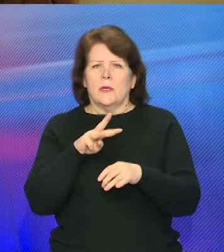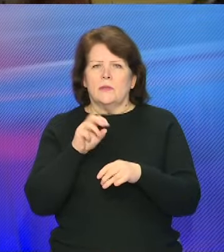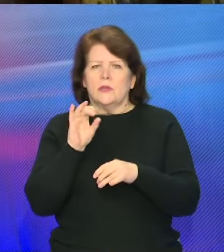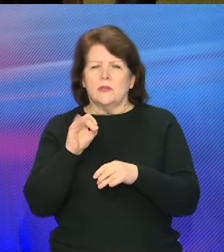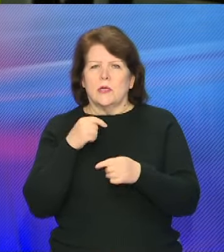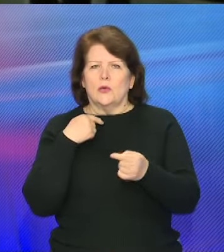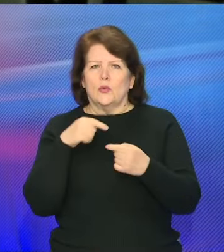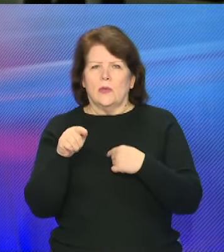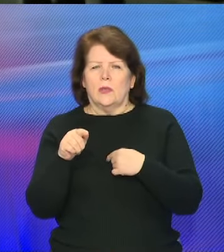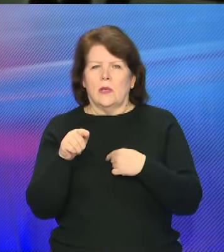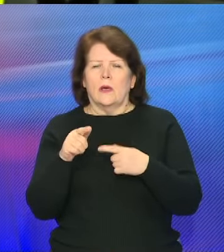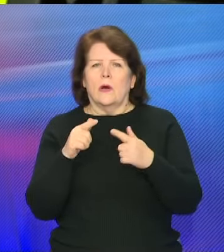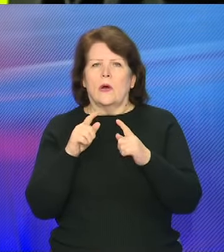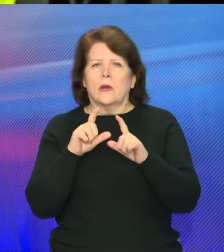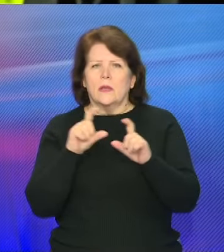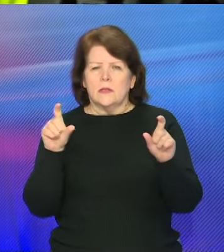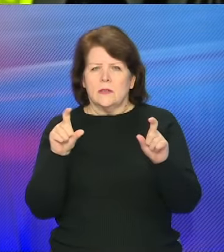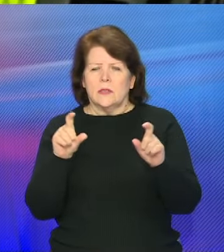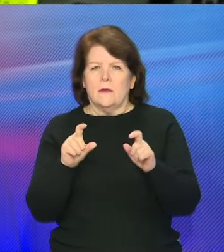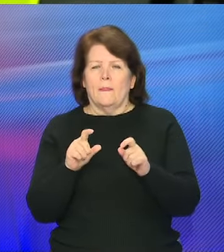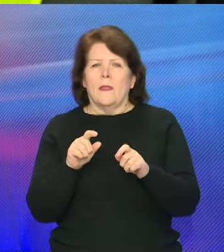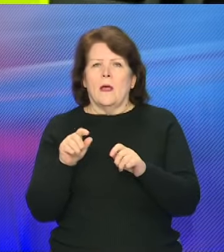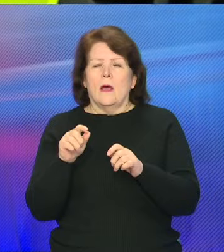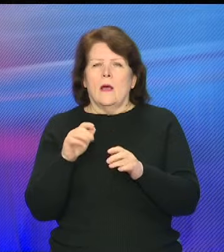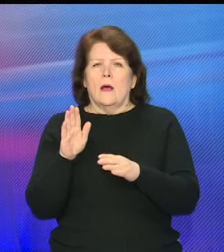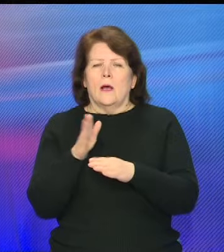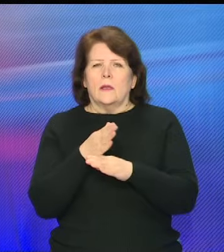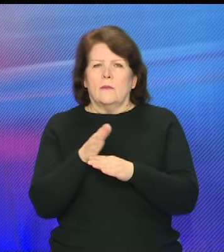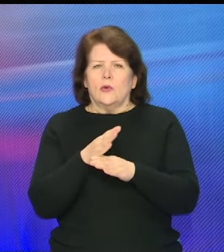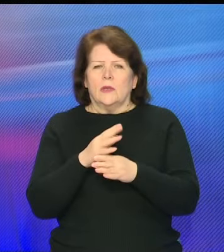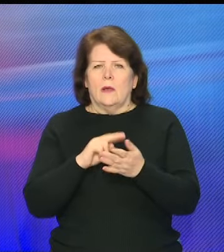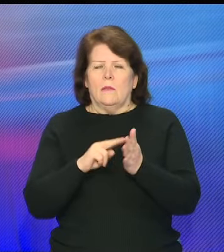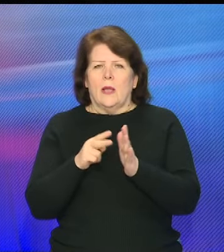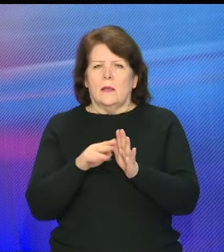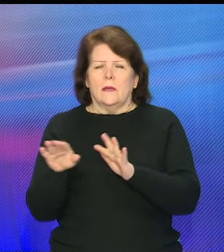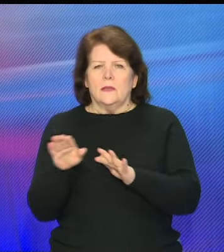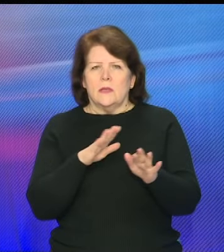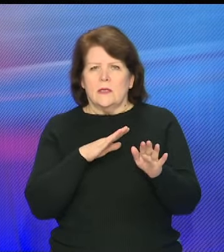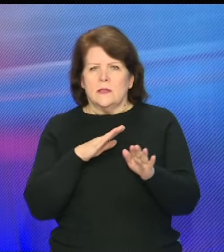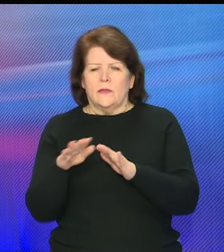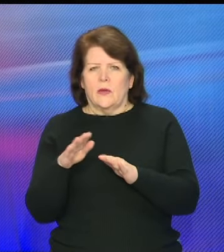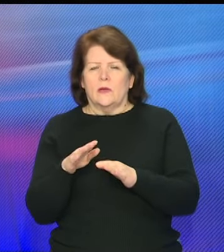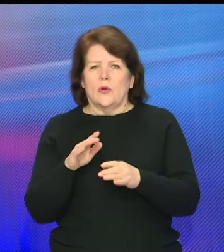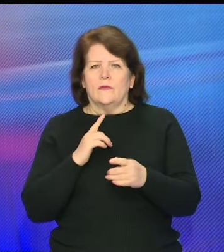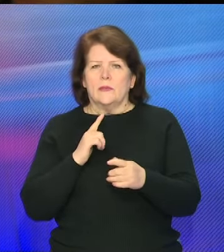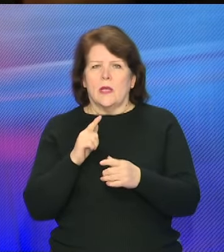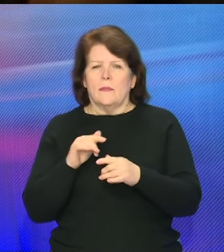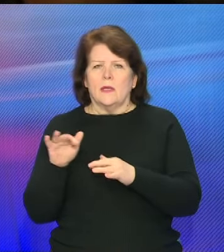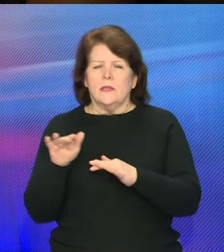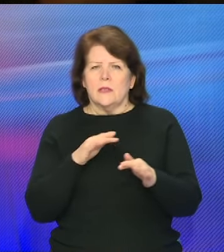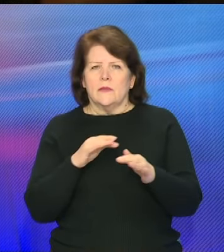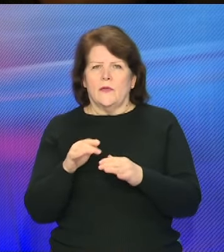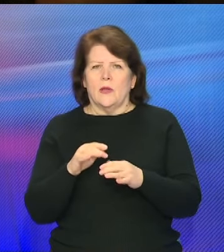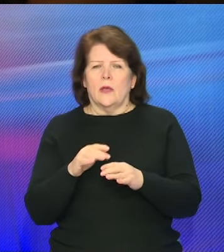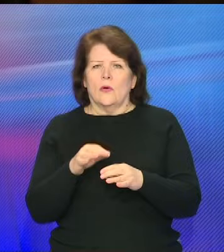и інших державних органів. Адпрацовка плану вучення по проверці готовності державних органів до взаємодіяння і реагування на